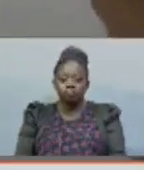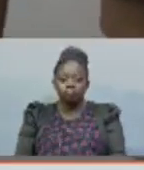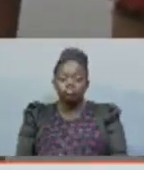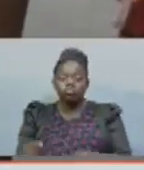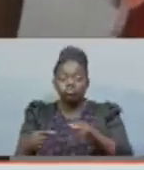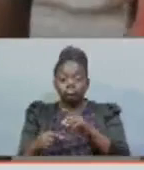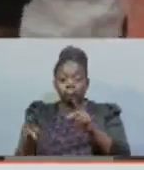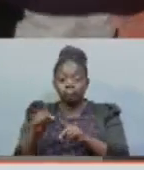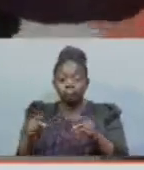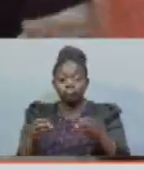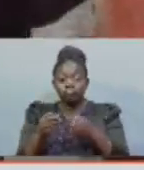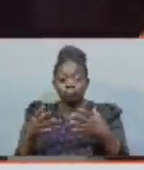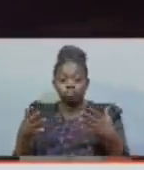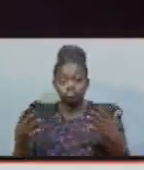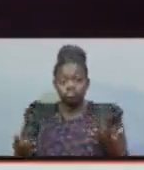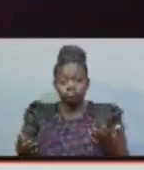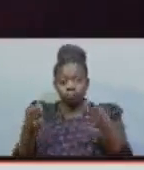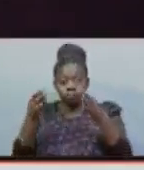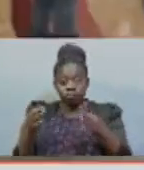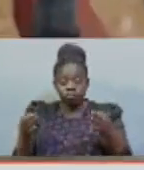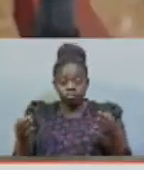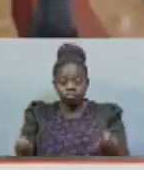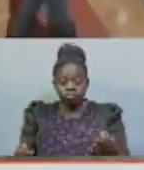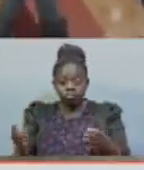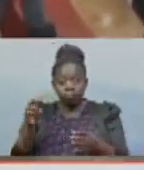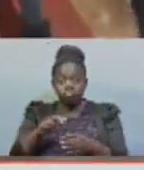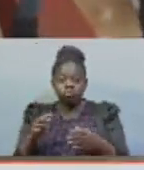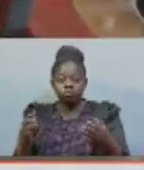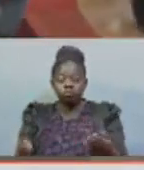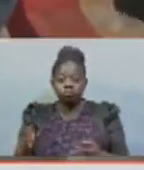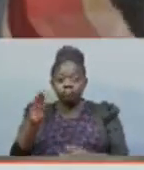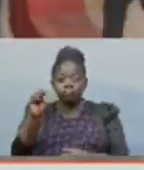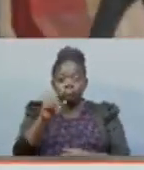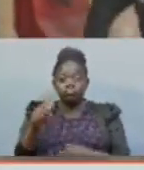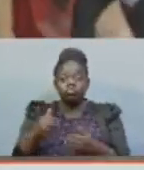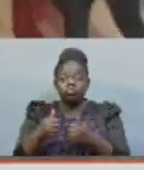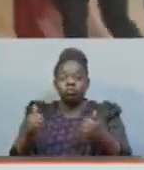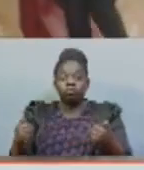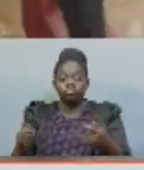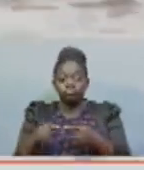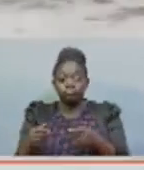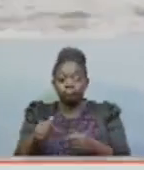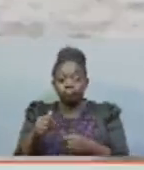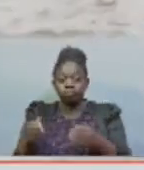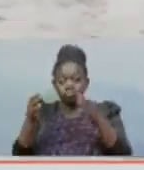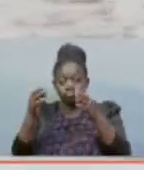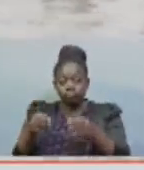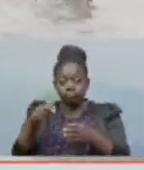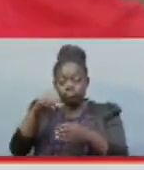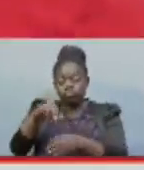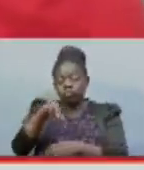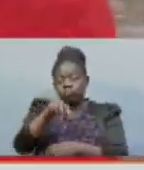mbelebe dini kubata ambu singa banji kubo basi zuku wala mpipi mom kuiburu kivya ule kubo nganawa basi zuku gata ambulida mom